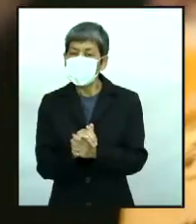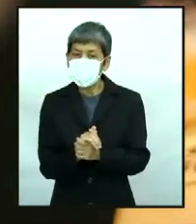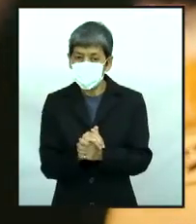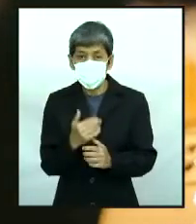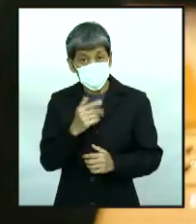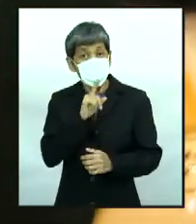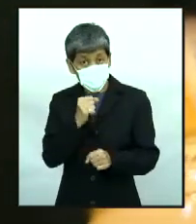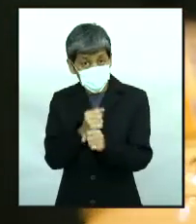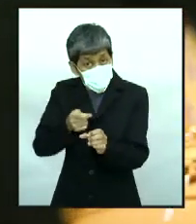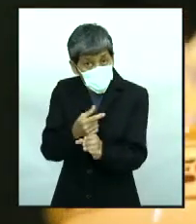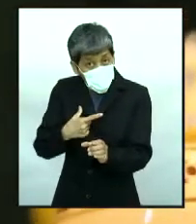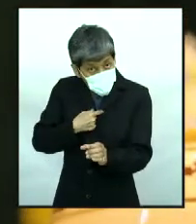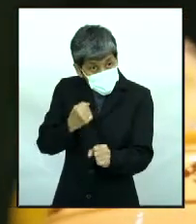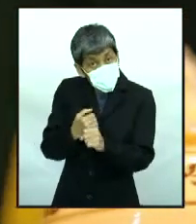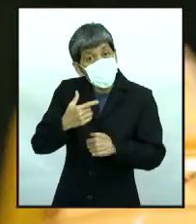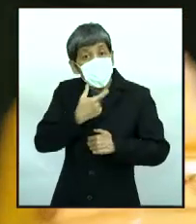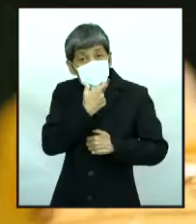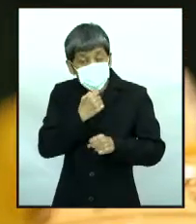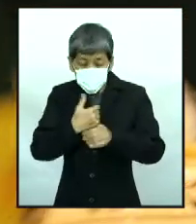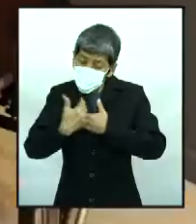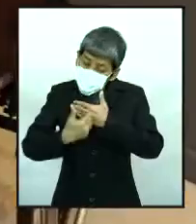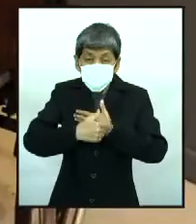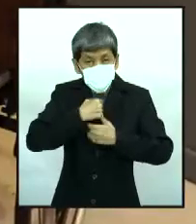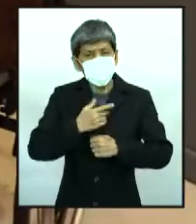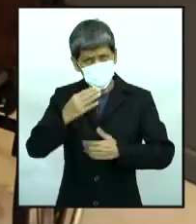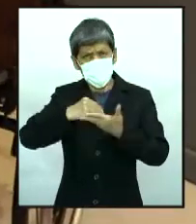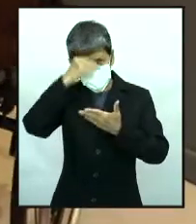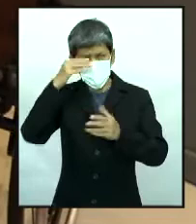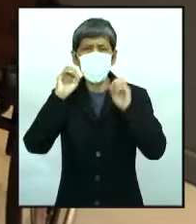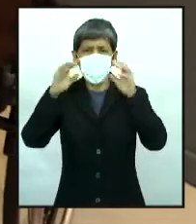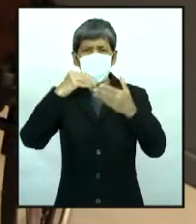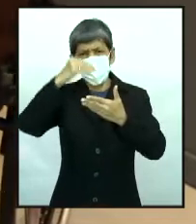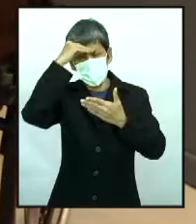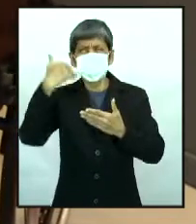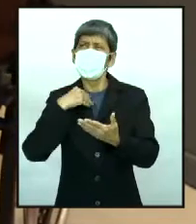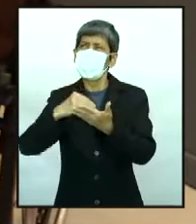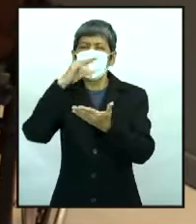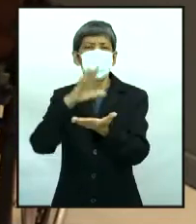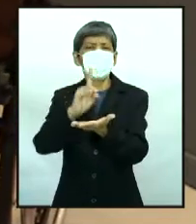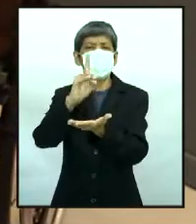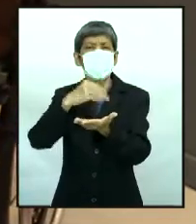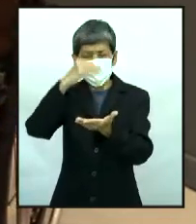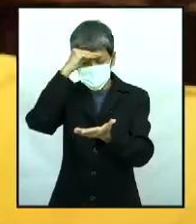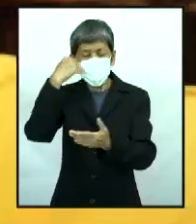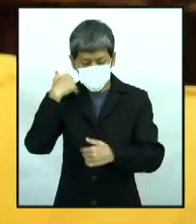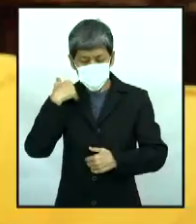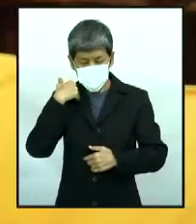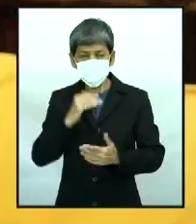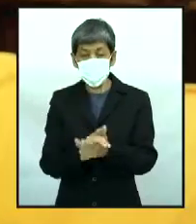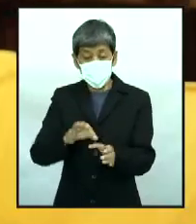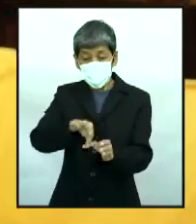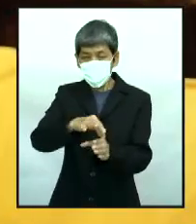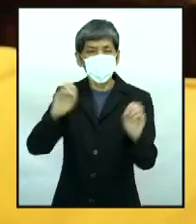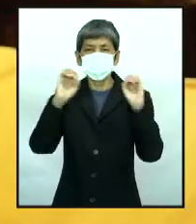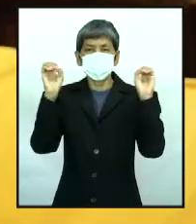ความชอบในการทำกาแฟหรือว่าทำขนมอยู่แล้วหรือเปล่าคะ เขาเคยเรียนกับคุณครูตอนที่เรียนเศรษฐศาสตร์เบเกอรี่นะ คะ กาแฟนี่ยังไม่